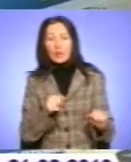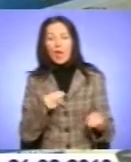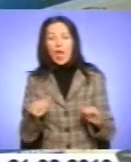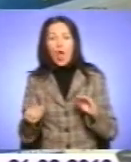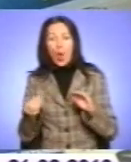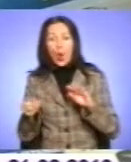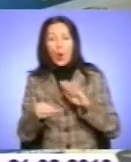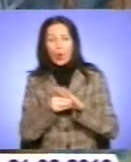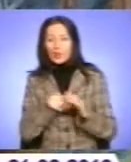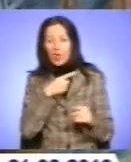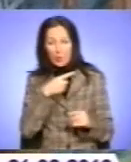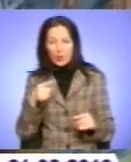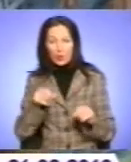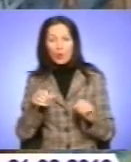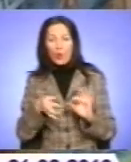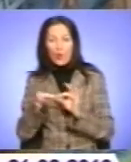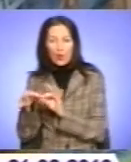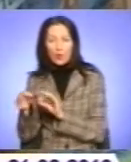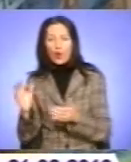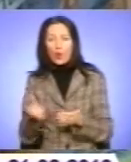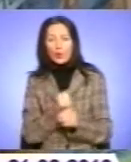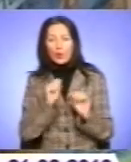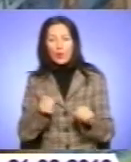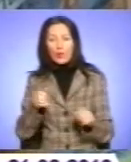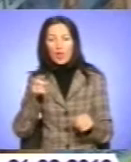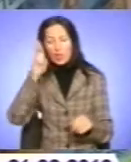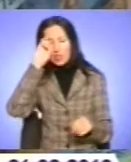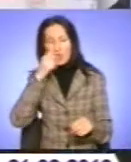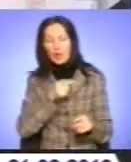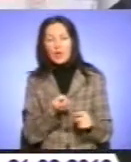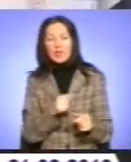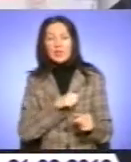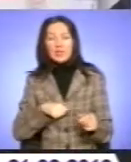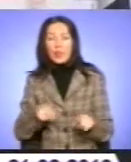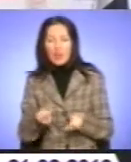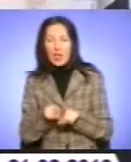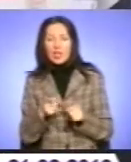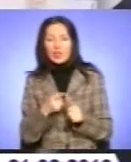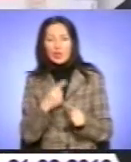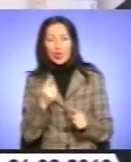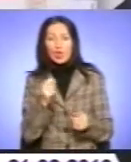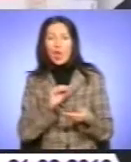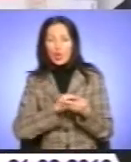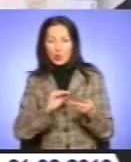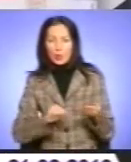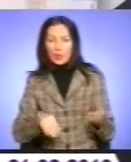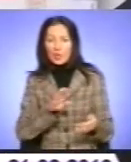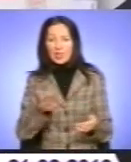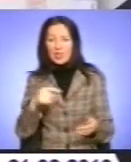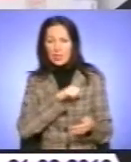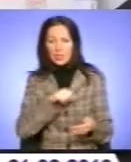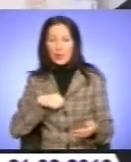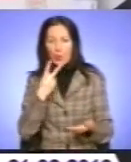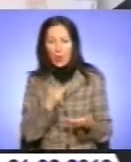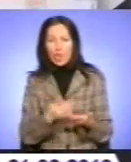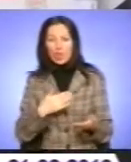правової держави. Саме так називається одна з робіт, представлених на форумі. Діти нам самі показують, яким повинні